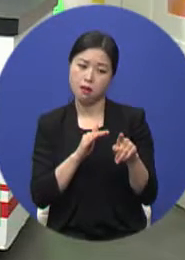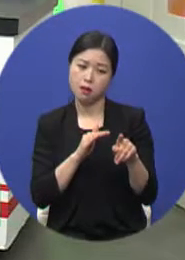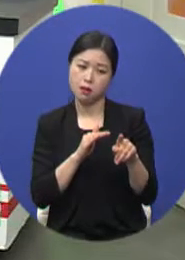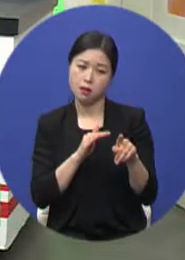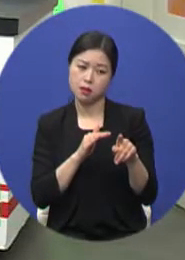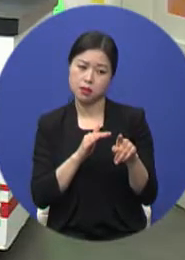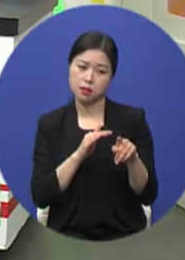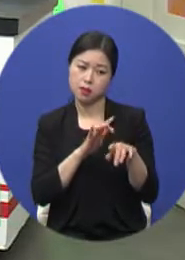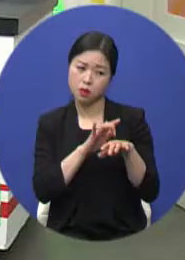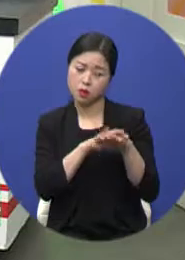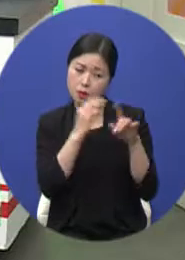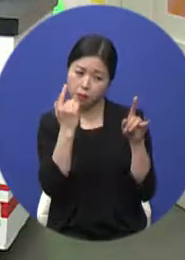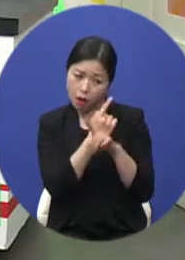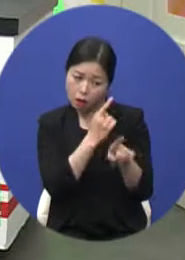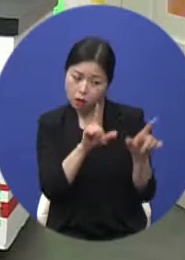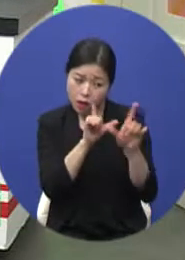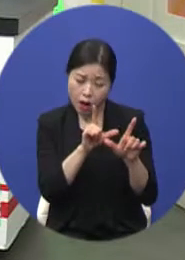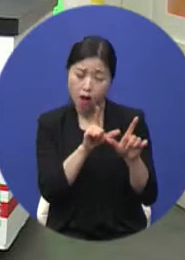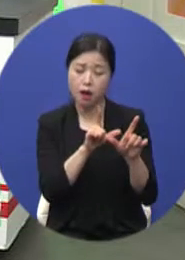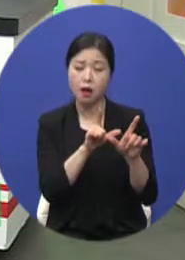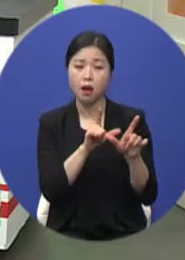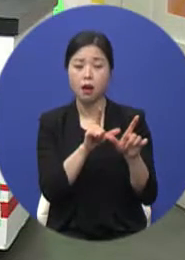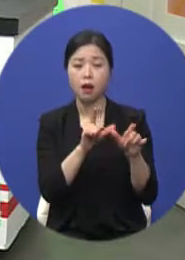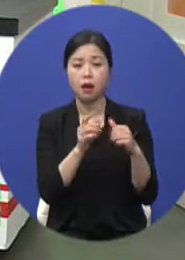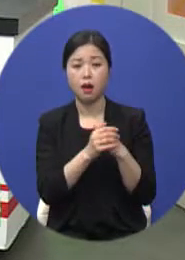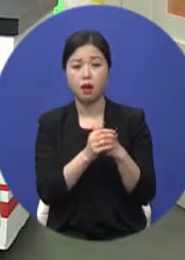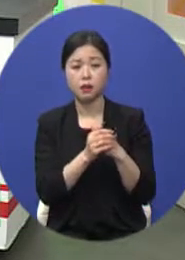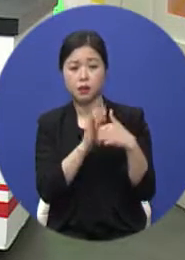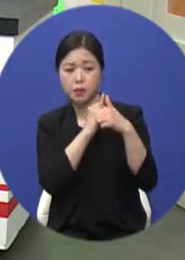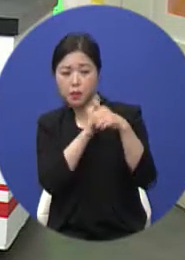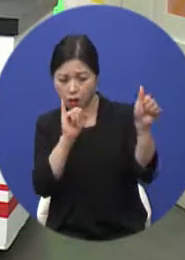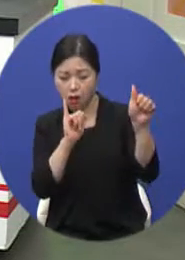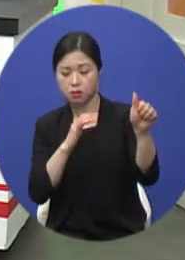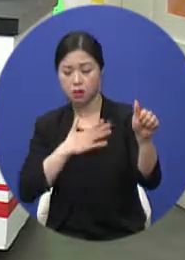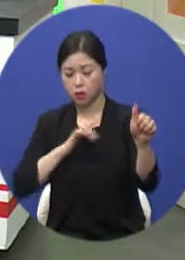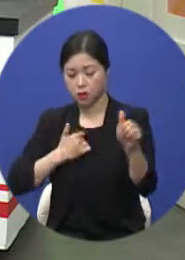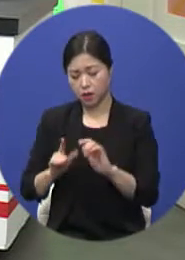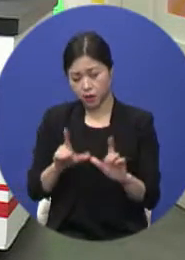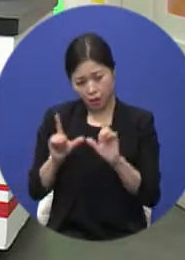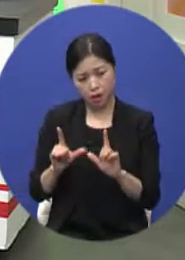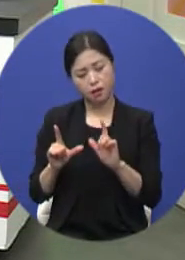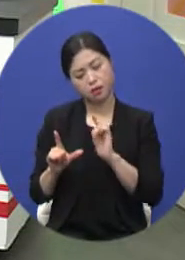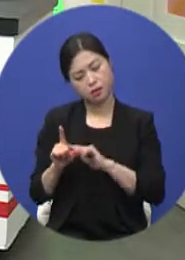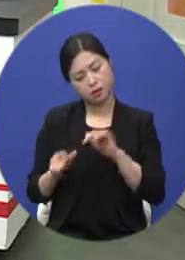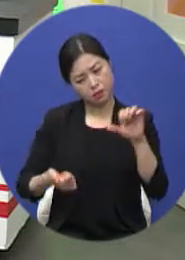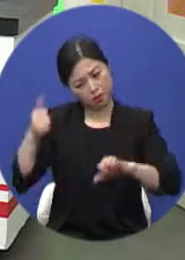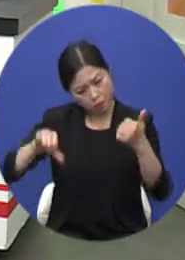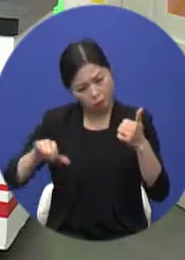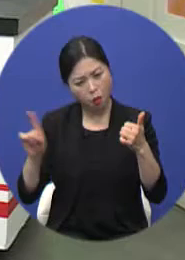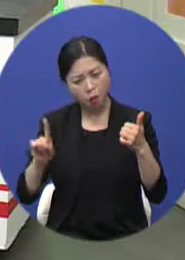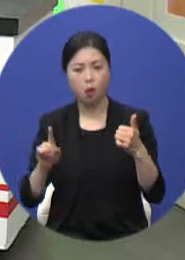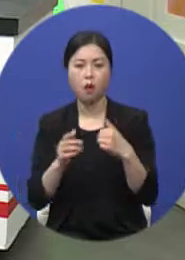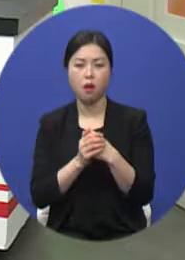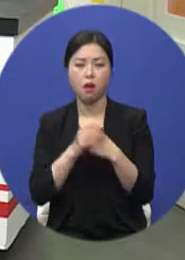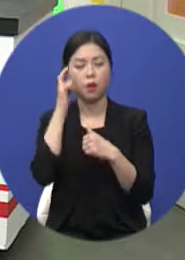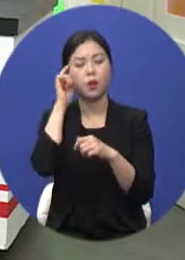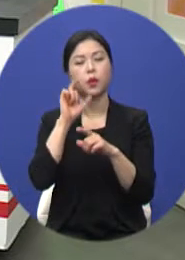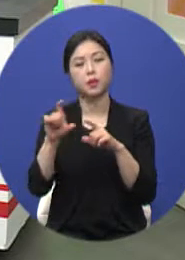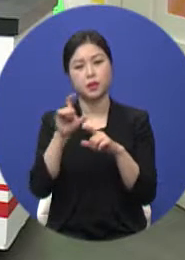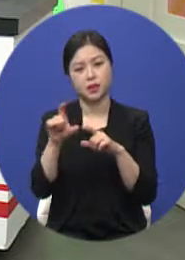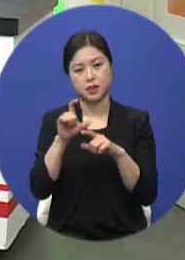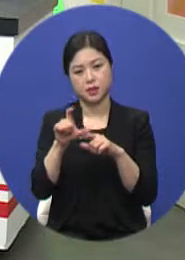살아야 되는지 아니면 그냥 끝내고 혼자 편하게 살아야 되는지 네, 많이 지금 갈림길에 있어서